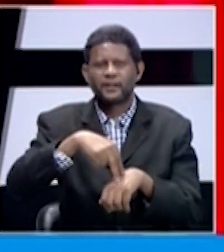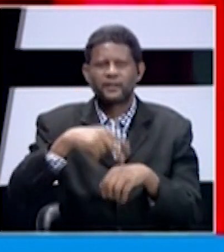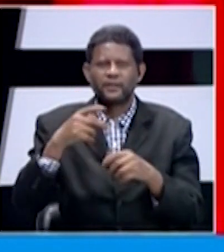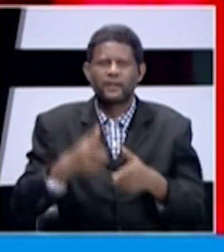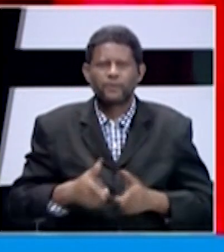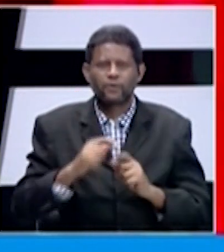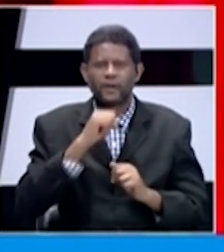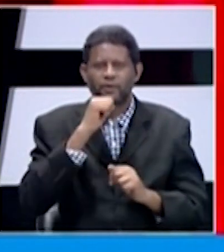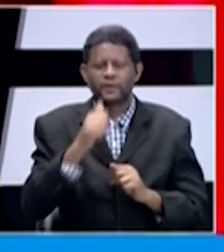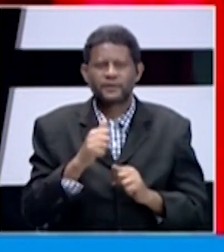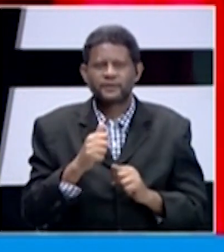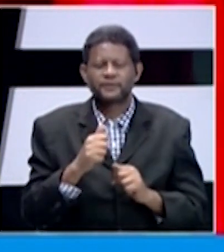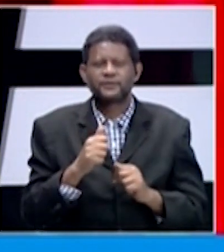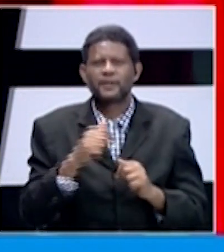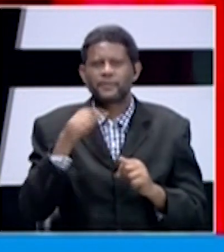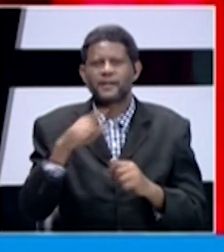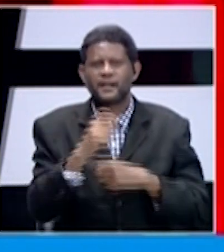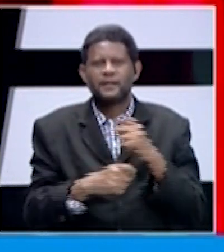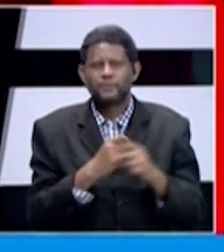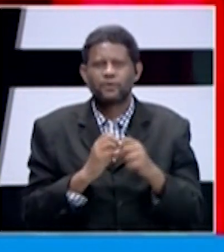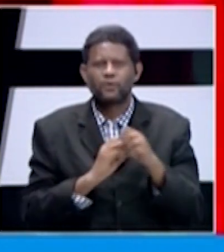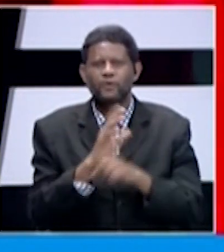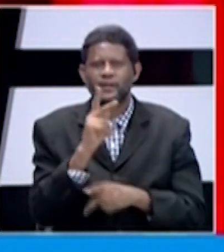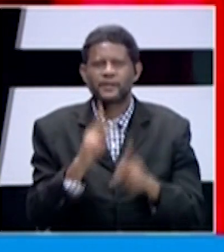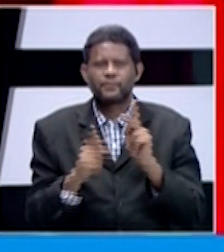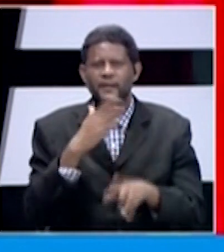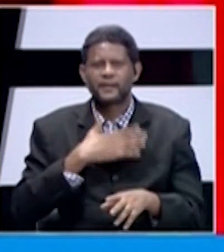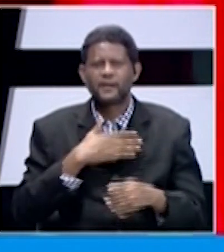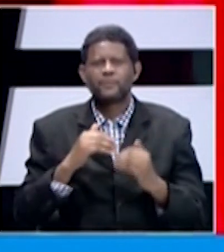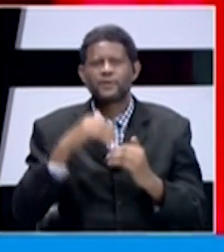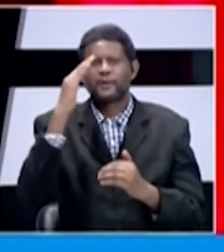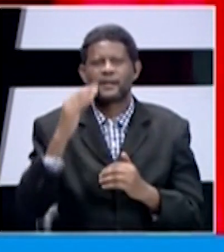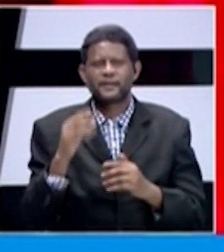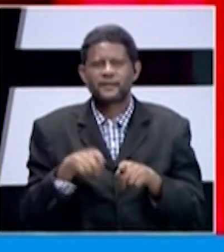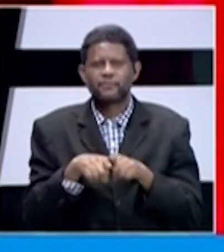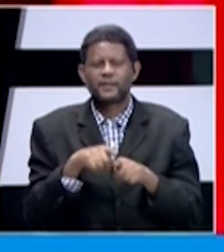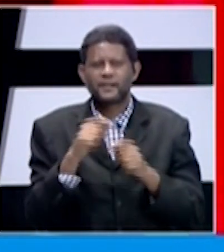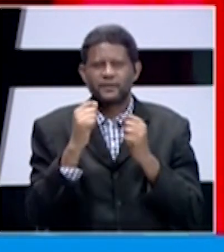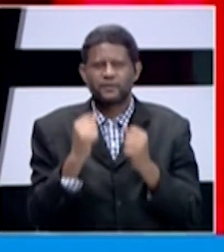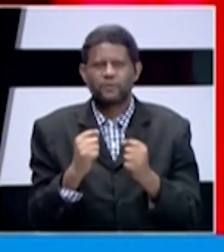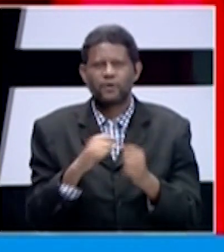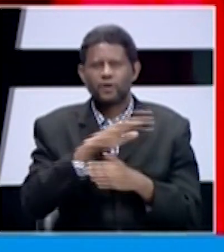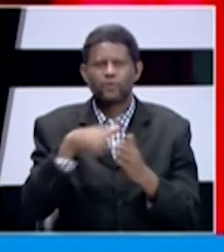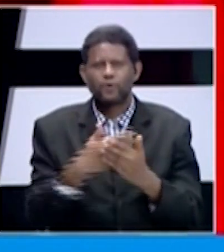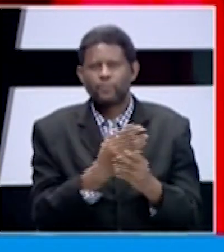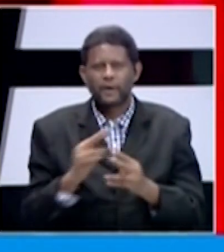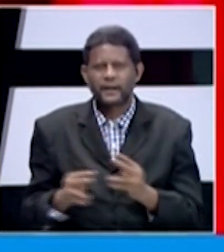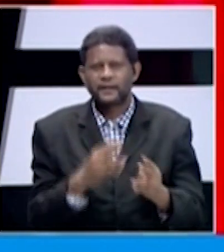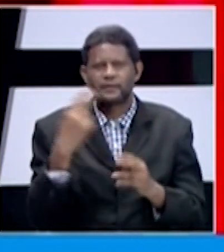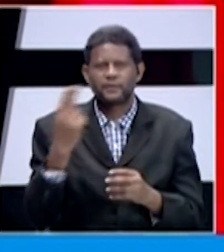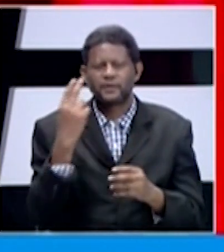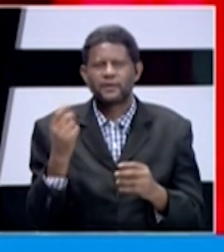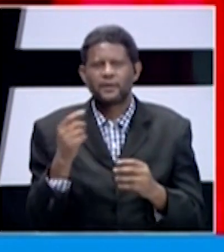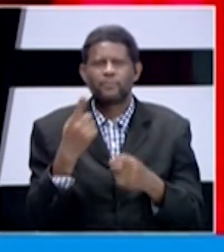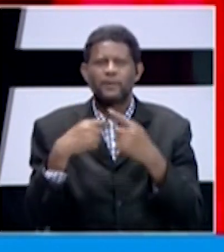ኣይኮነን ኣብዚ ዓመት እዚ ልኡኽና ህዝብታትና ብዝበለፀ ዝምድንኦም ዝሕይሉሉ ኩሉ ኣግባብ ክንጥቀም መፅዓ